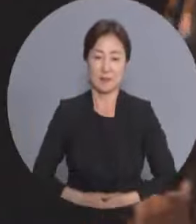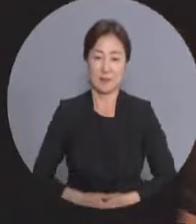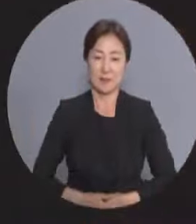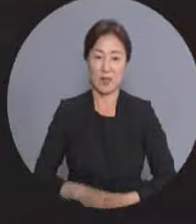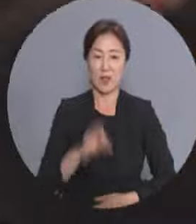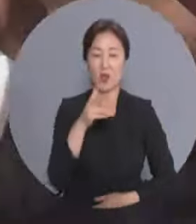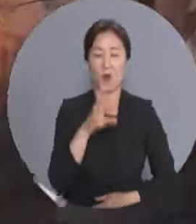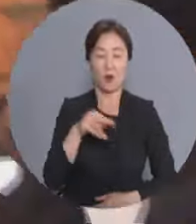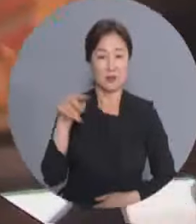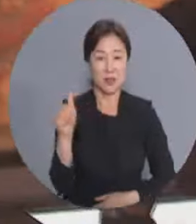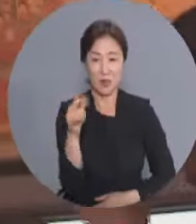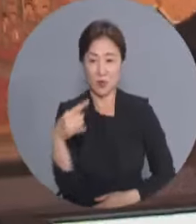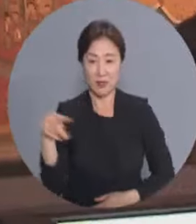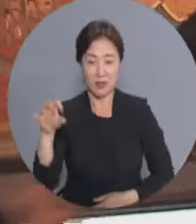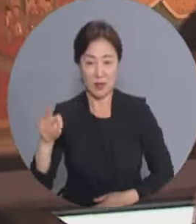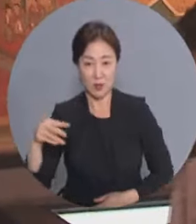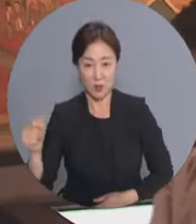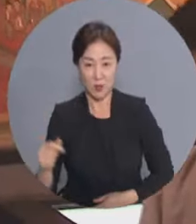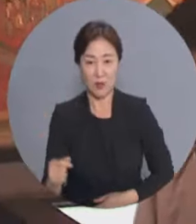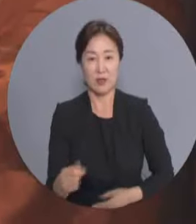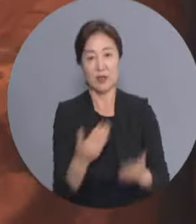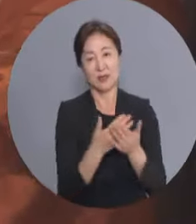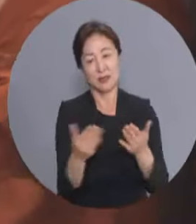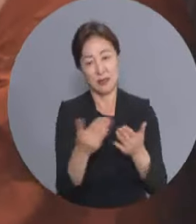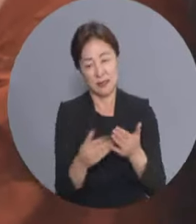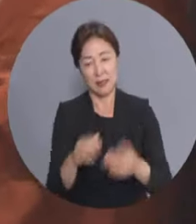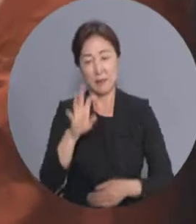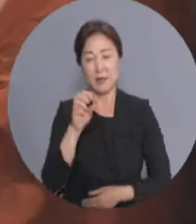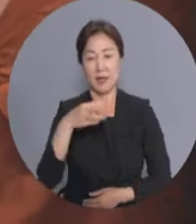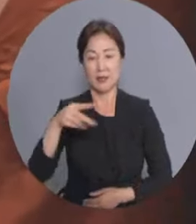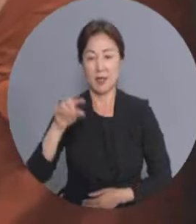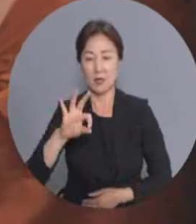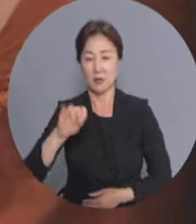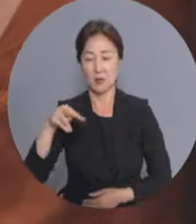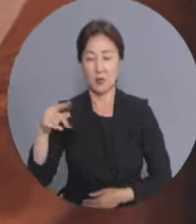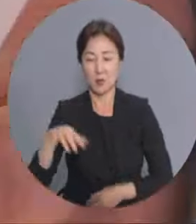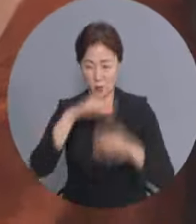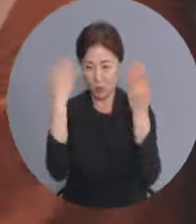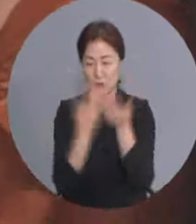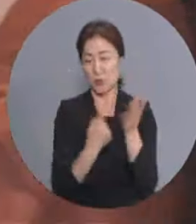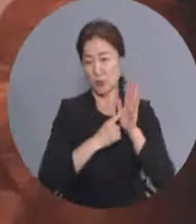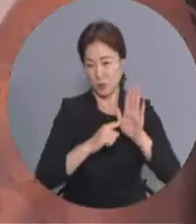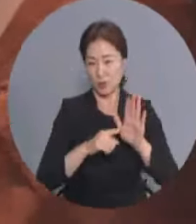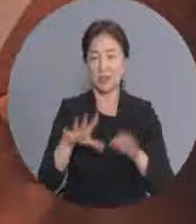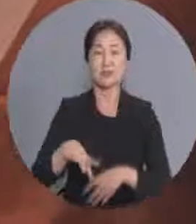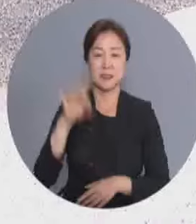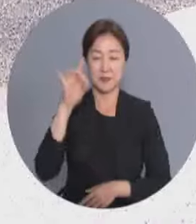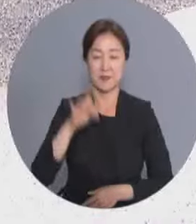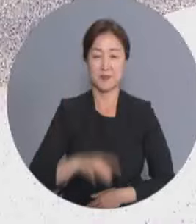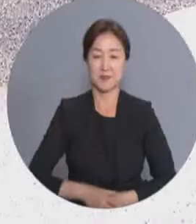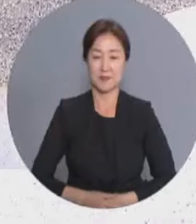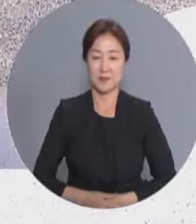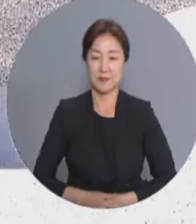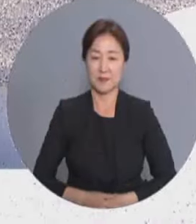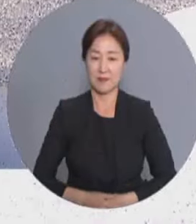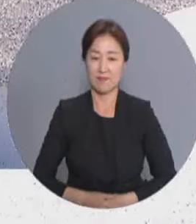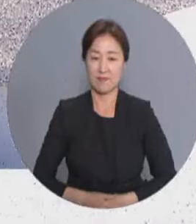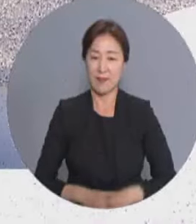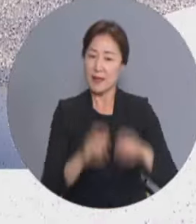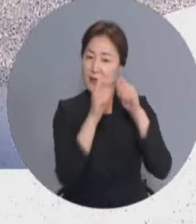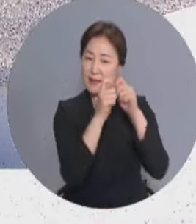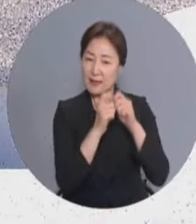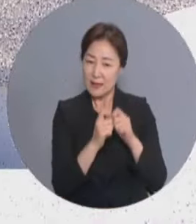영산회상도와 여덟 폭의 팔상도가 모두 공개되는 것은 이번이 처음입니다 마치 경전을 다